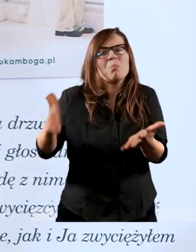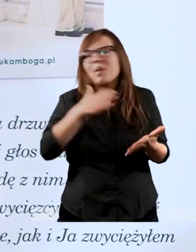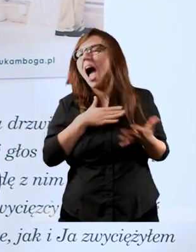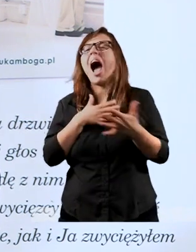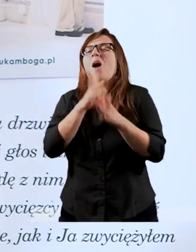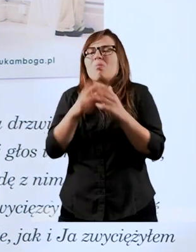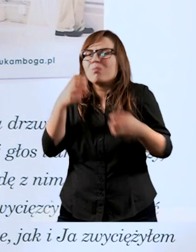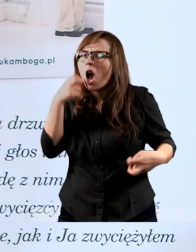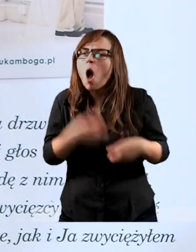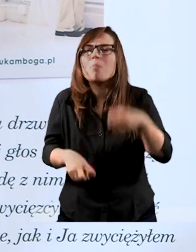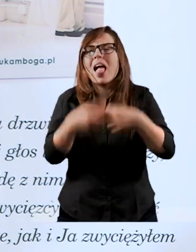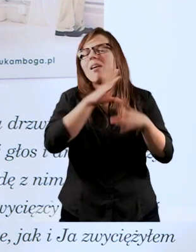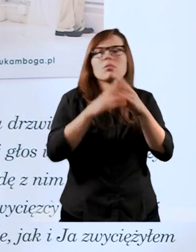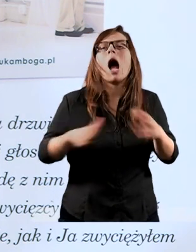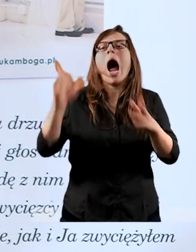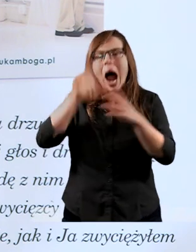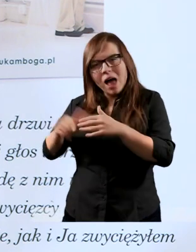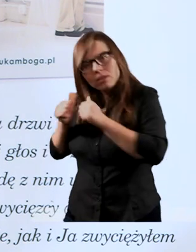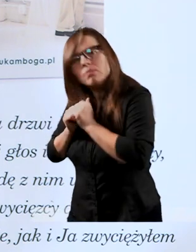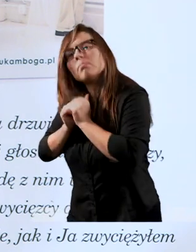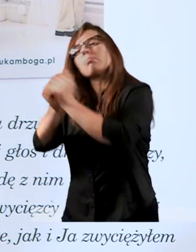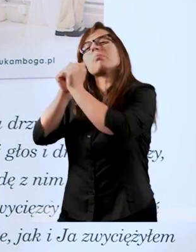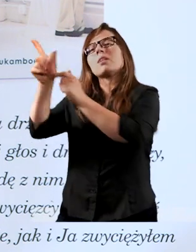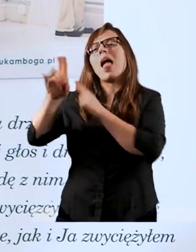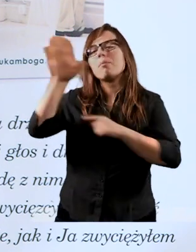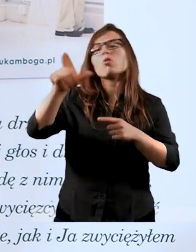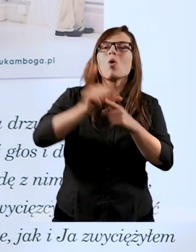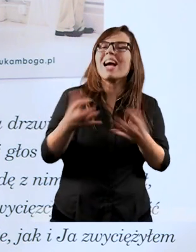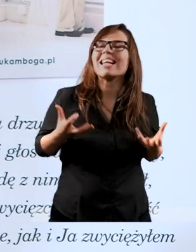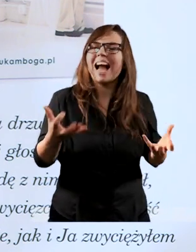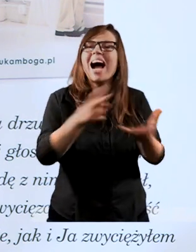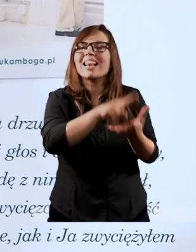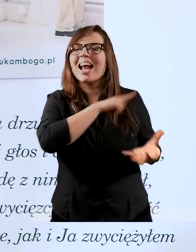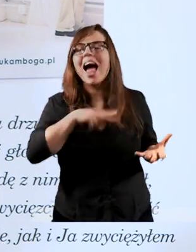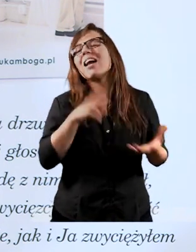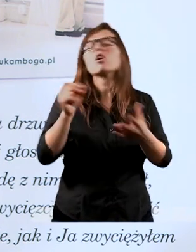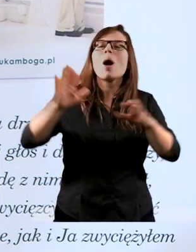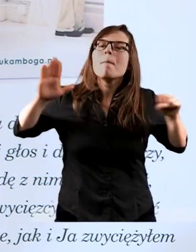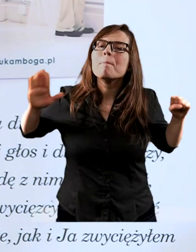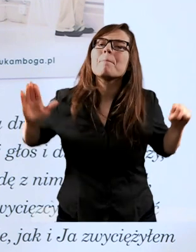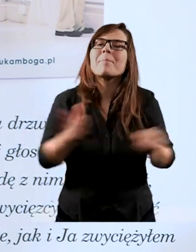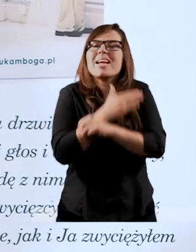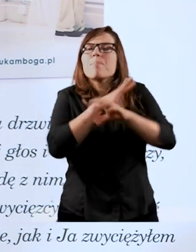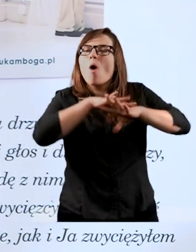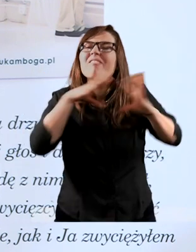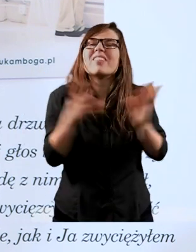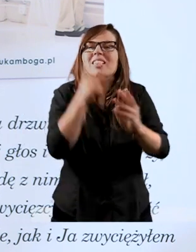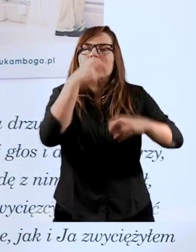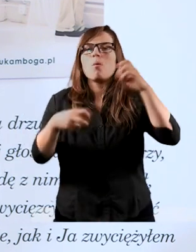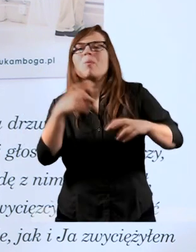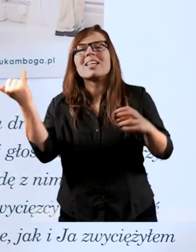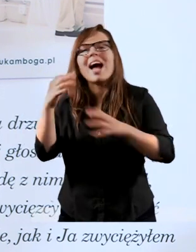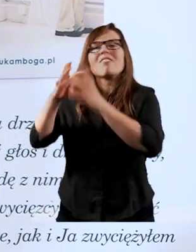najtrudniejsze. Jest dla nas taką zachętą, że kiedy tak jak Hiob trzymamy się go pomimo wszystko, Pana Boga,